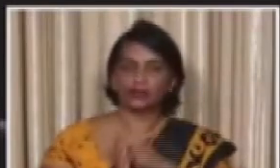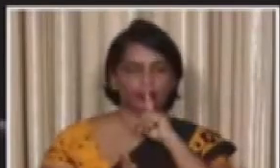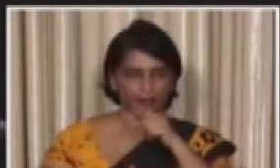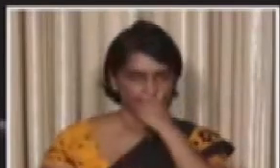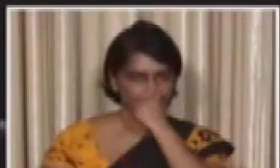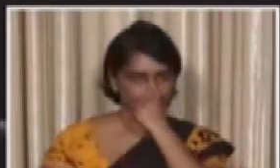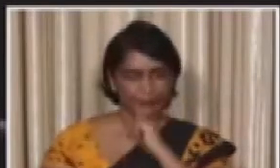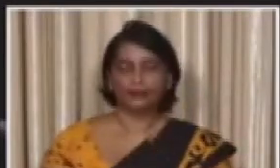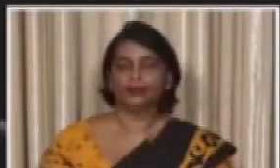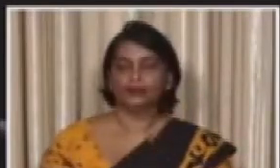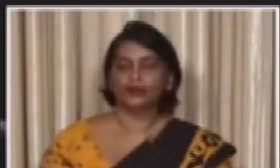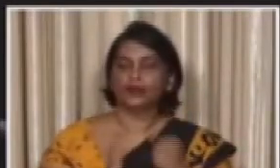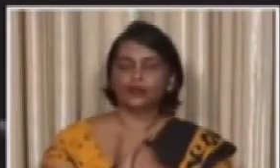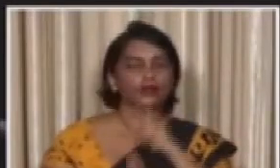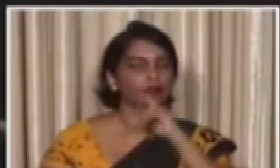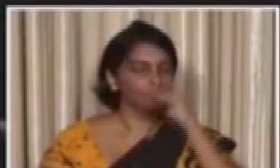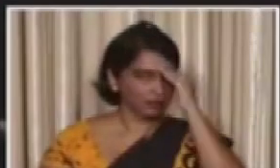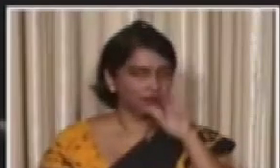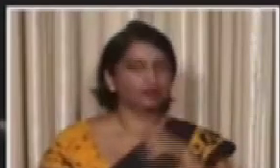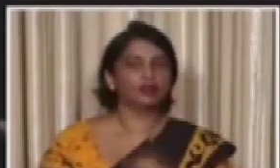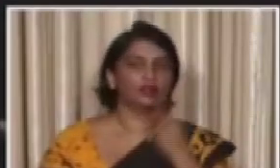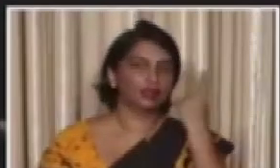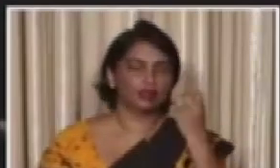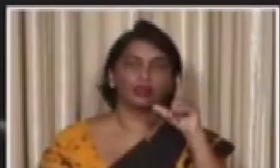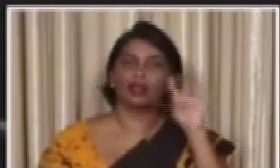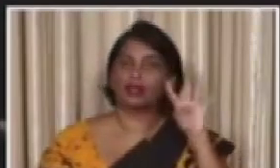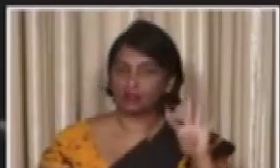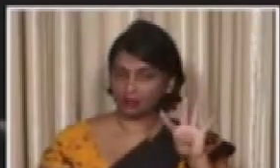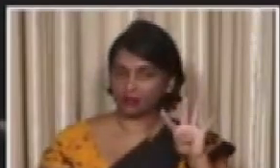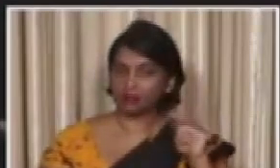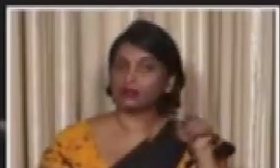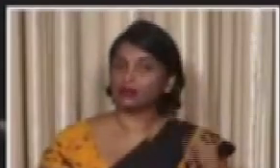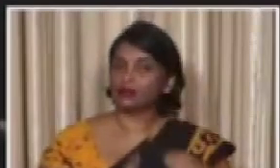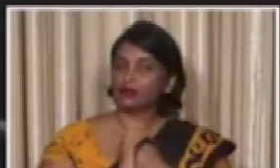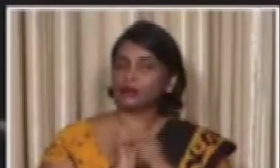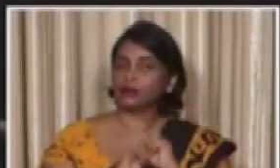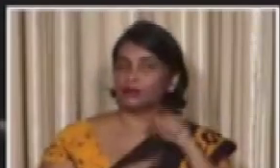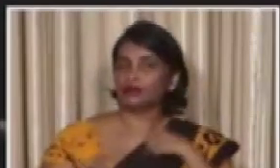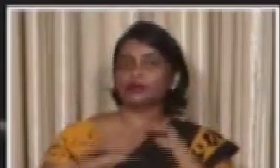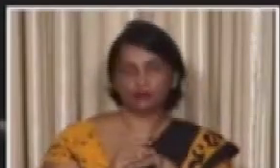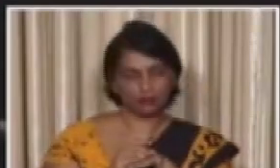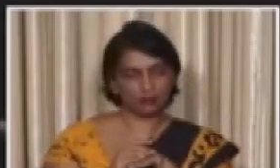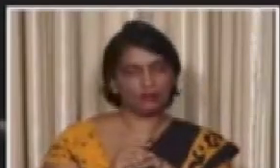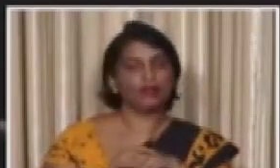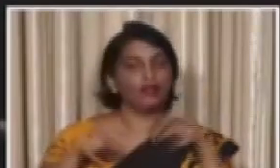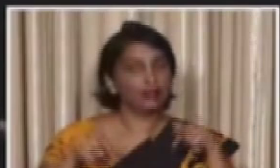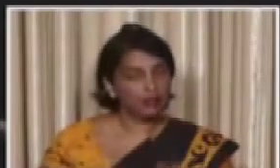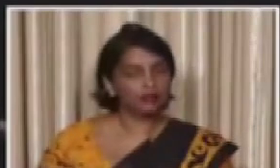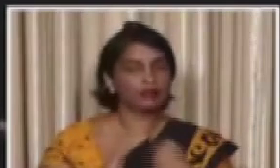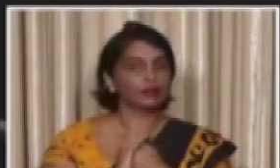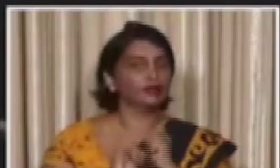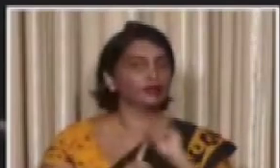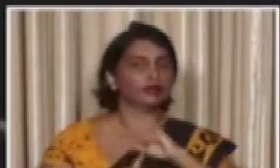කරමි. ගරු කතානායකතුමනි, 2004 මේ ගරු සභාවට පිවිසි මා අද මෙම ගරු